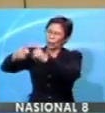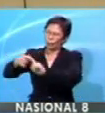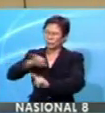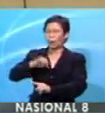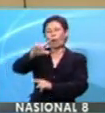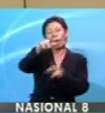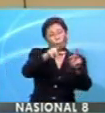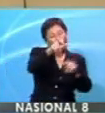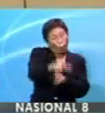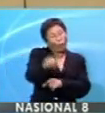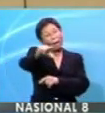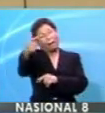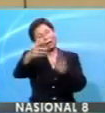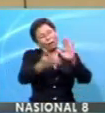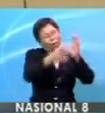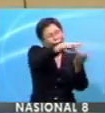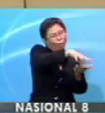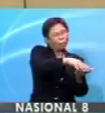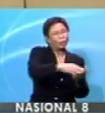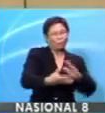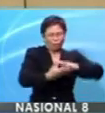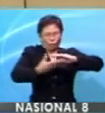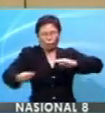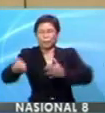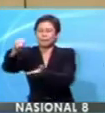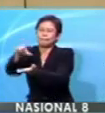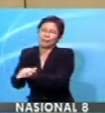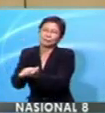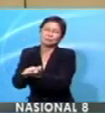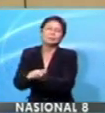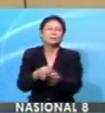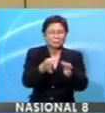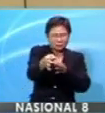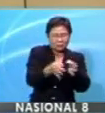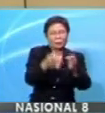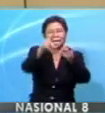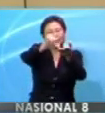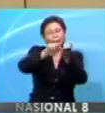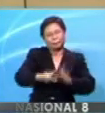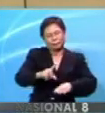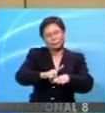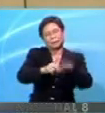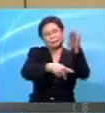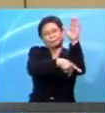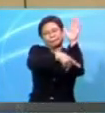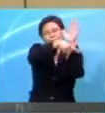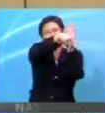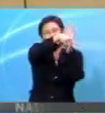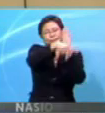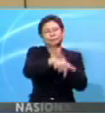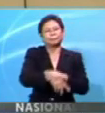orang lain pergi copy and paste dan viralkan benda itu beliau memberi penjelasan itu kepada media di lobi